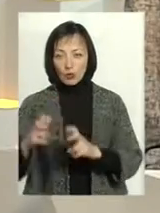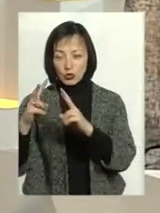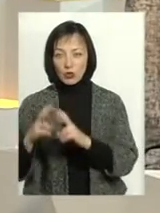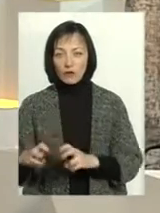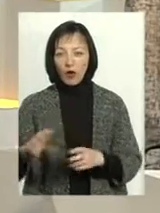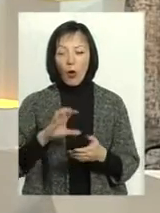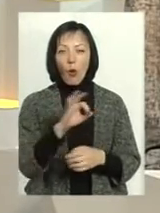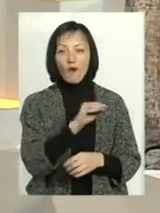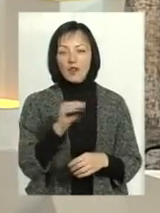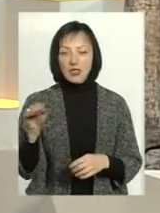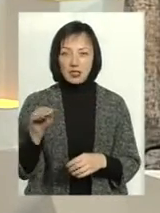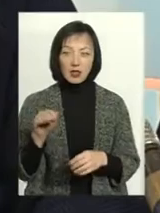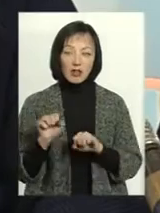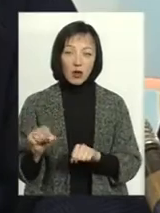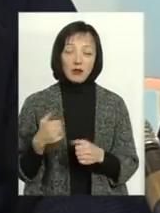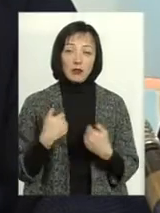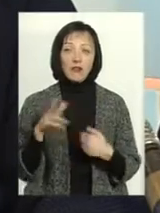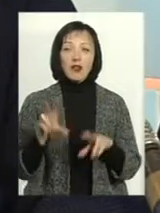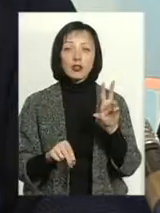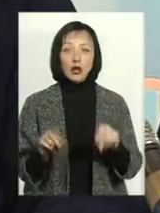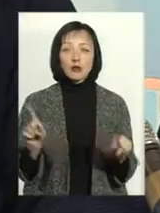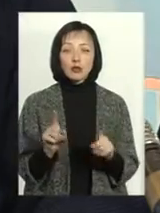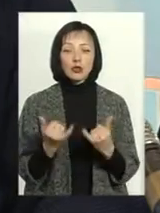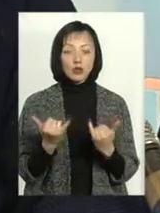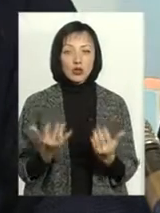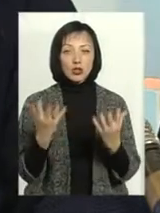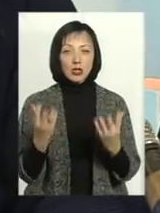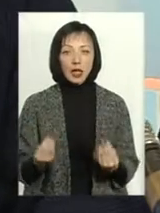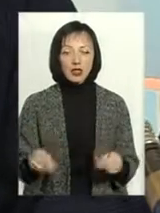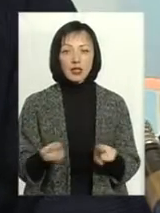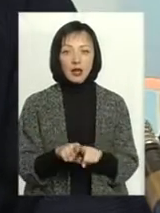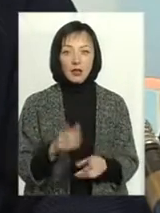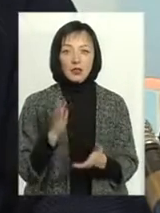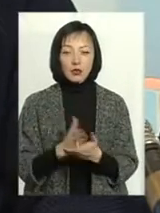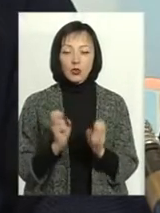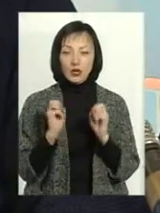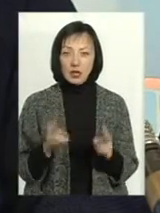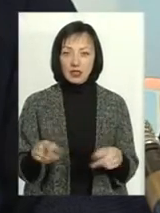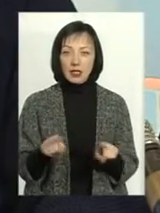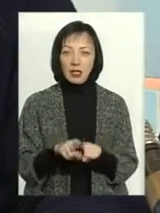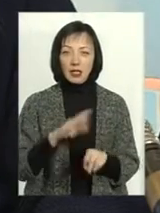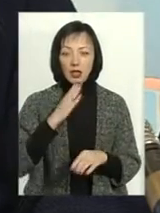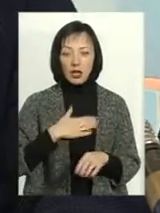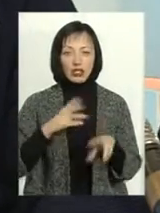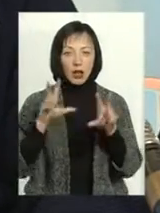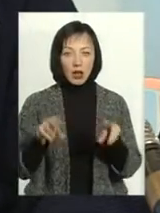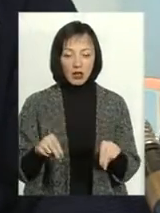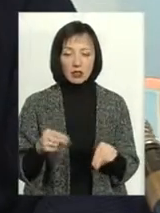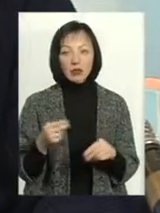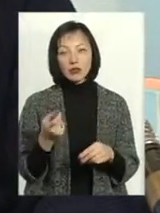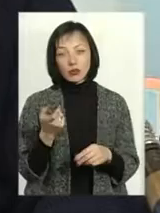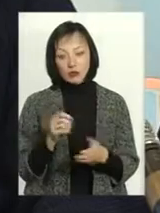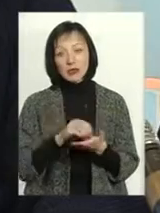в офісі адвоката. Тому ми вважаємо, що на сьогоднішній день такі існують ризики і такі наші гарантії, хоч